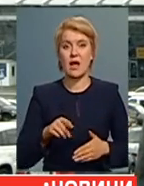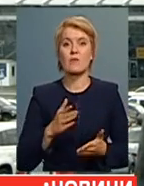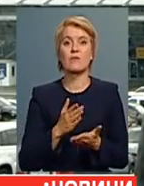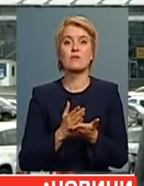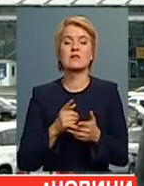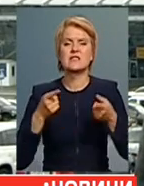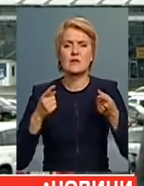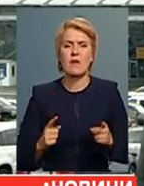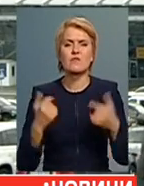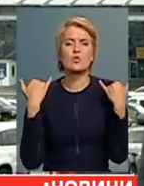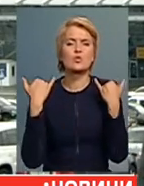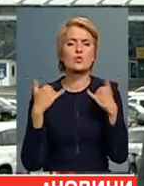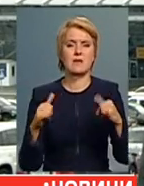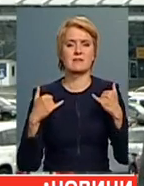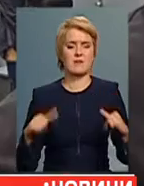справжні чудеса.